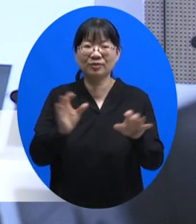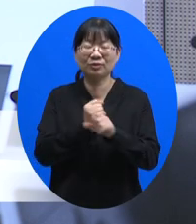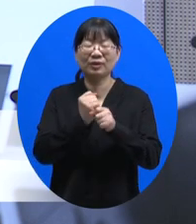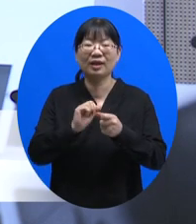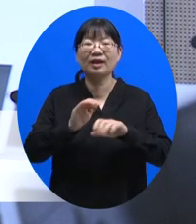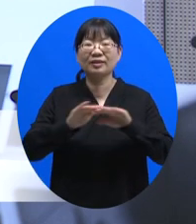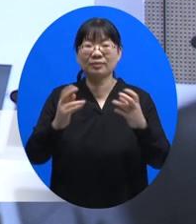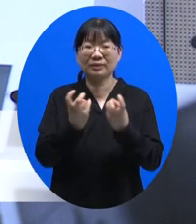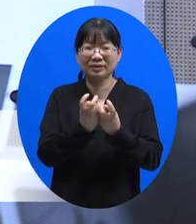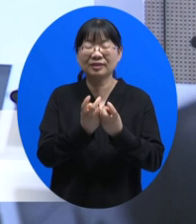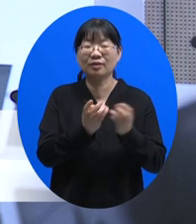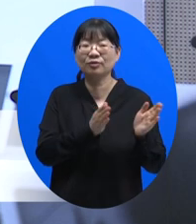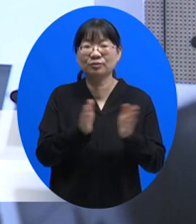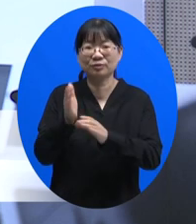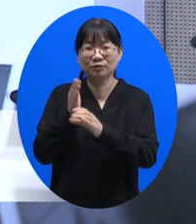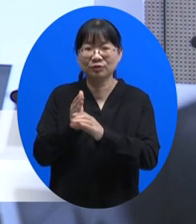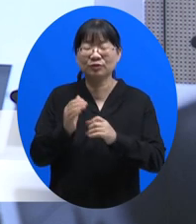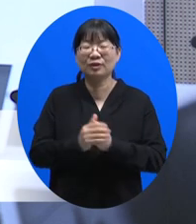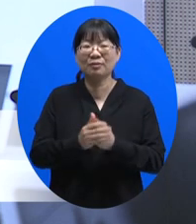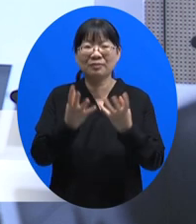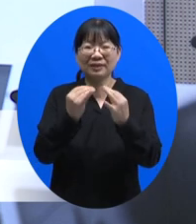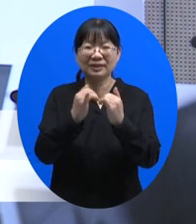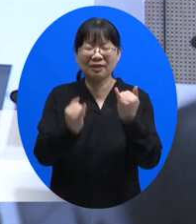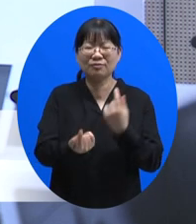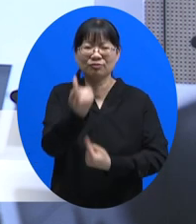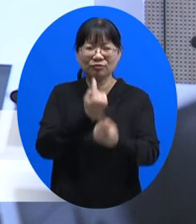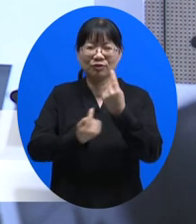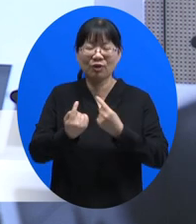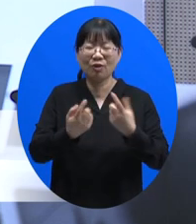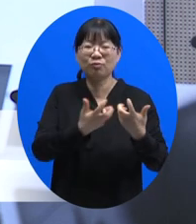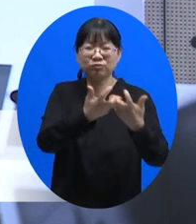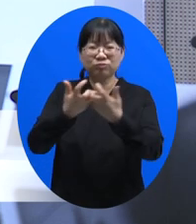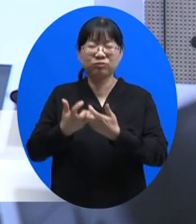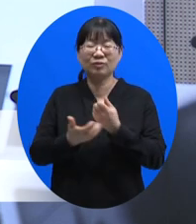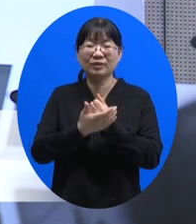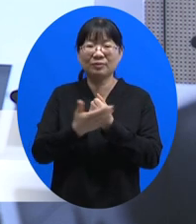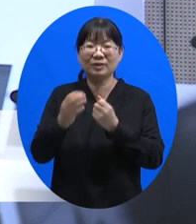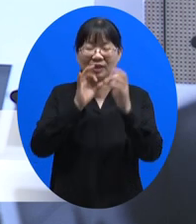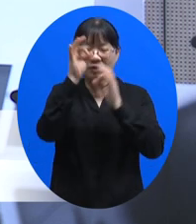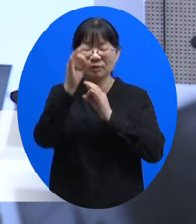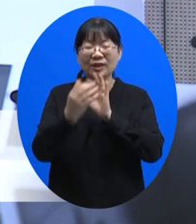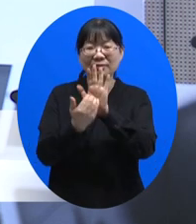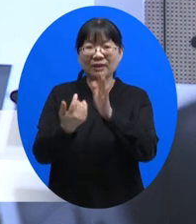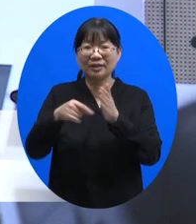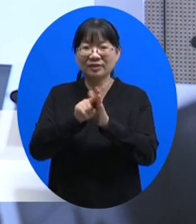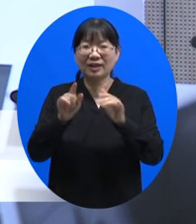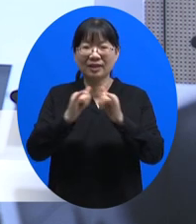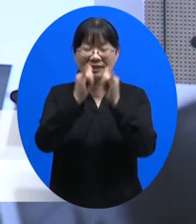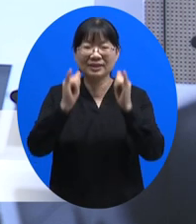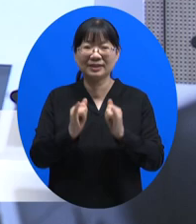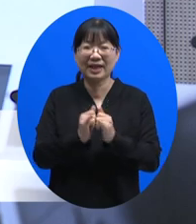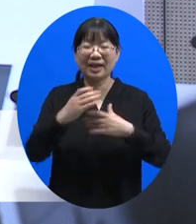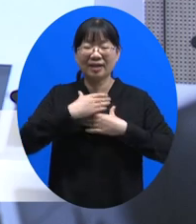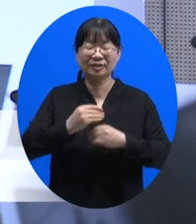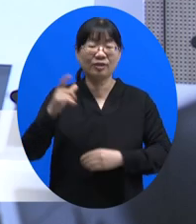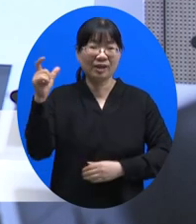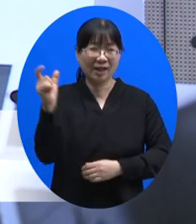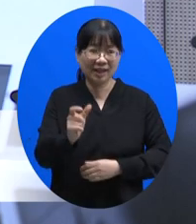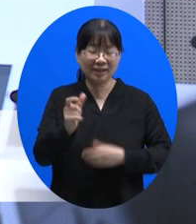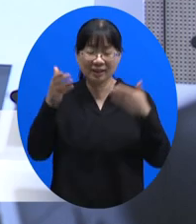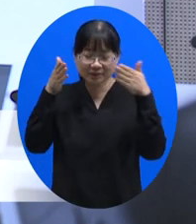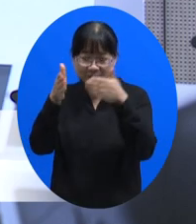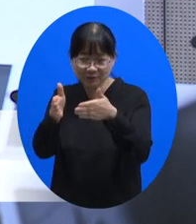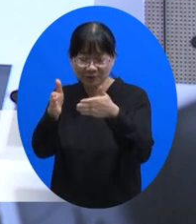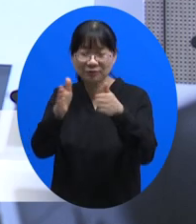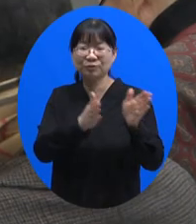추진하는데요 명절 기간 중에는 다수인파가 몰리는만큼 사고예방을 위한 사회안전만 강화에 초점이 맞춰졌습니다 최창순